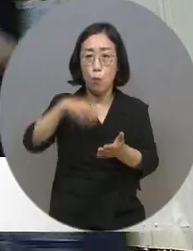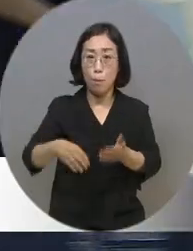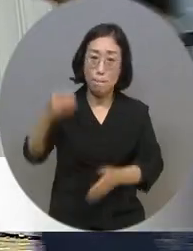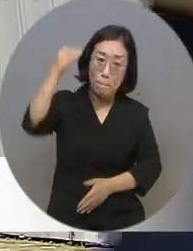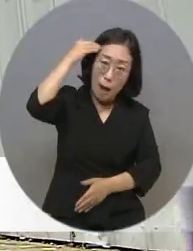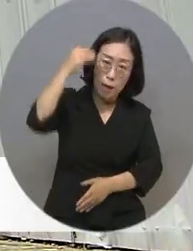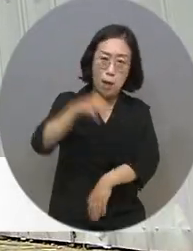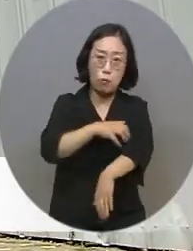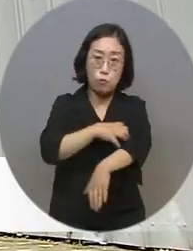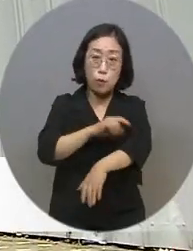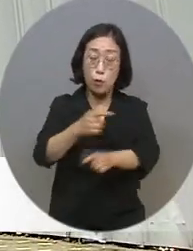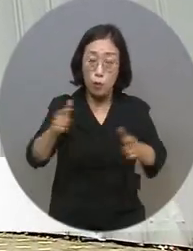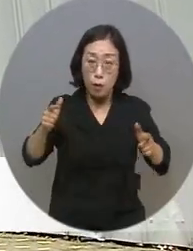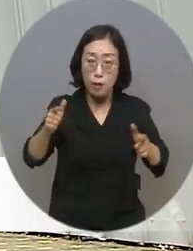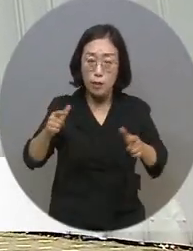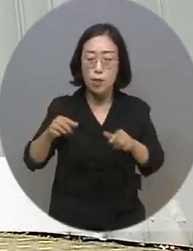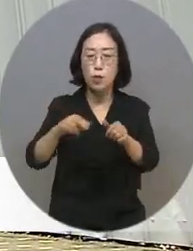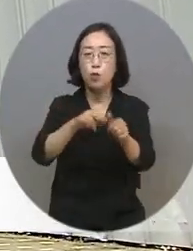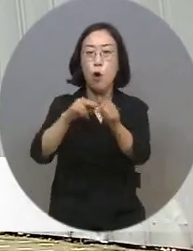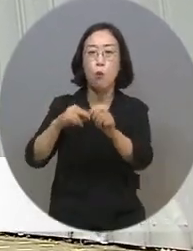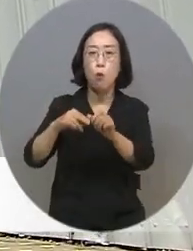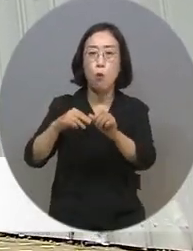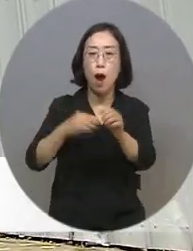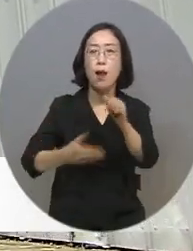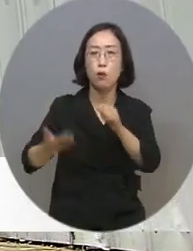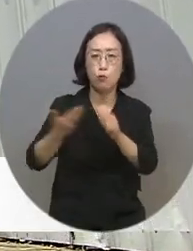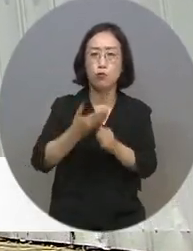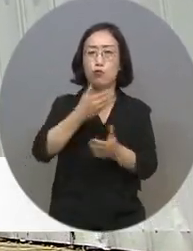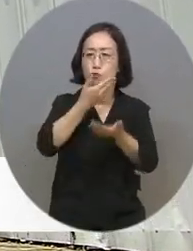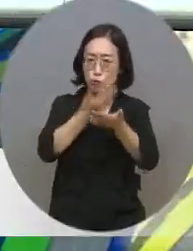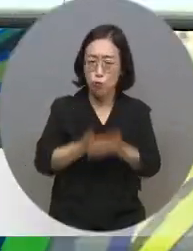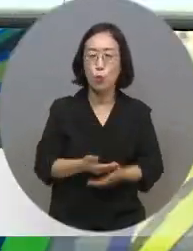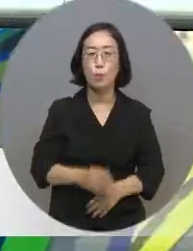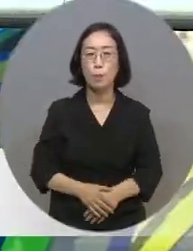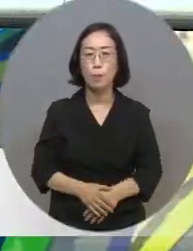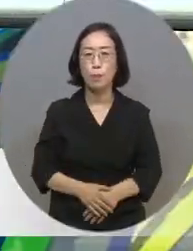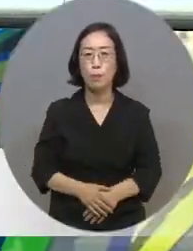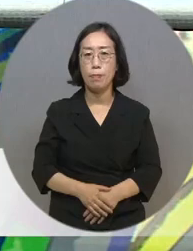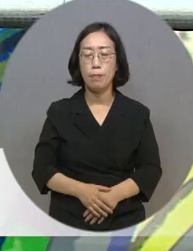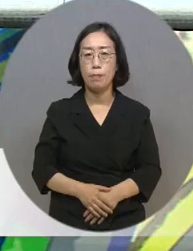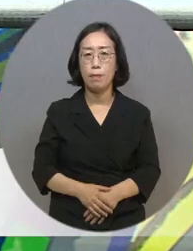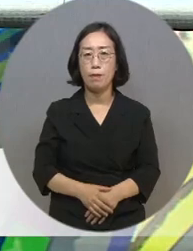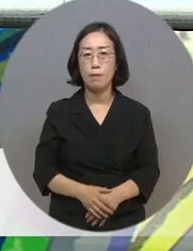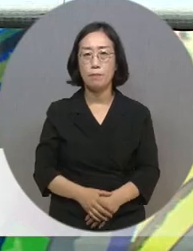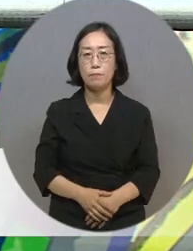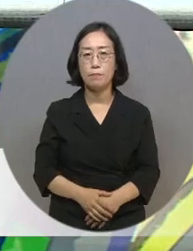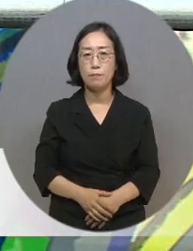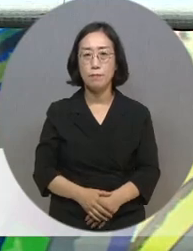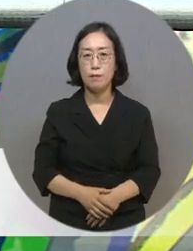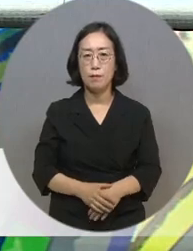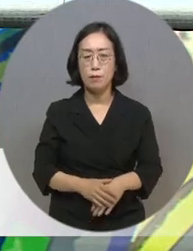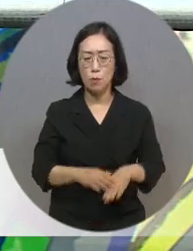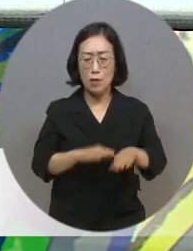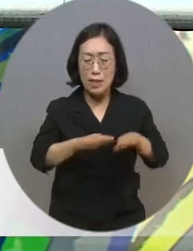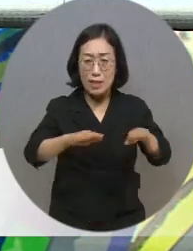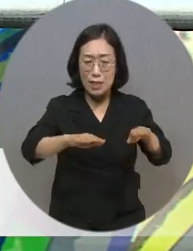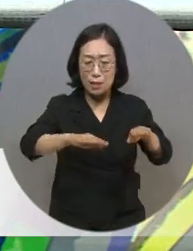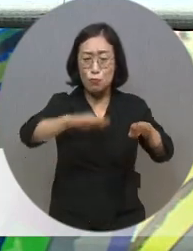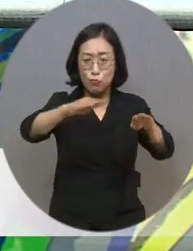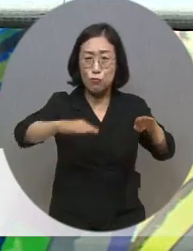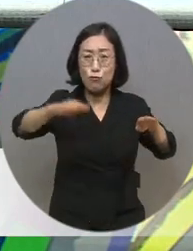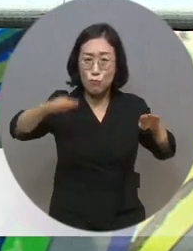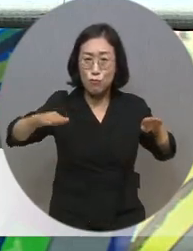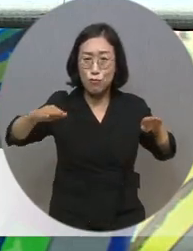환경에 대한 실시간 정보가 중요합니다 그래서 제가음 턱이 좀 그래도